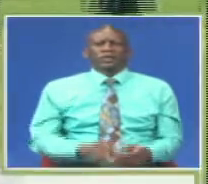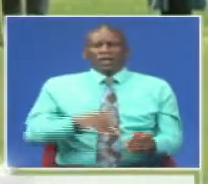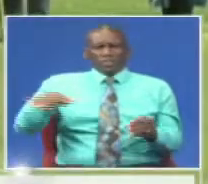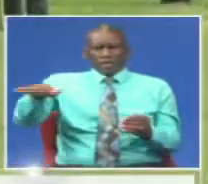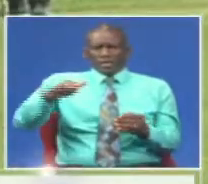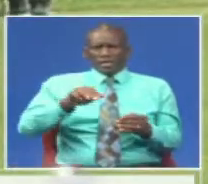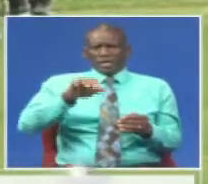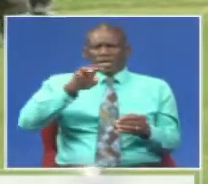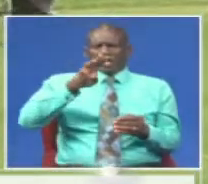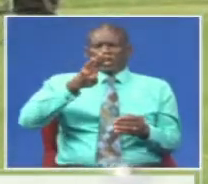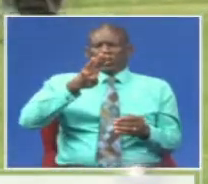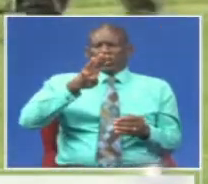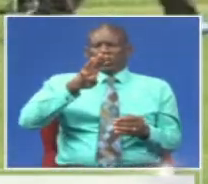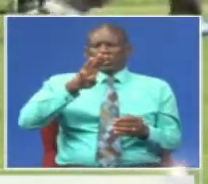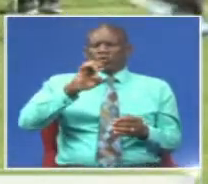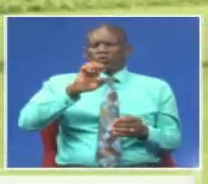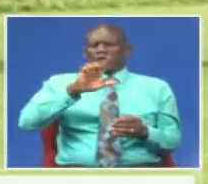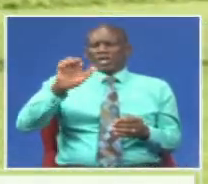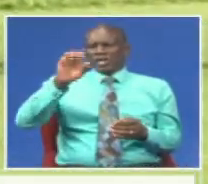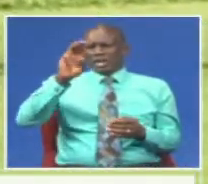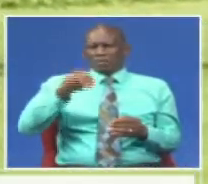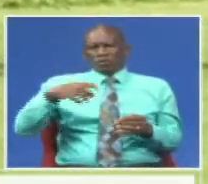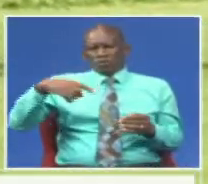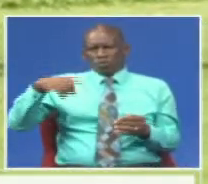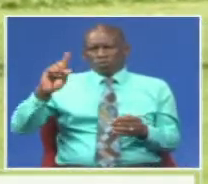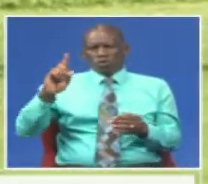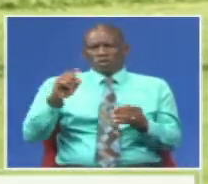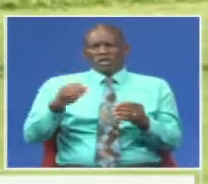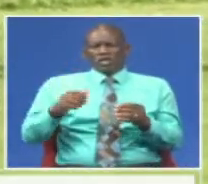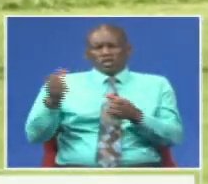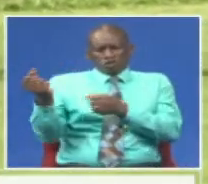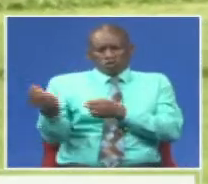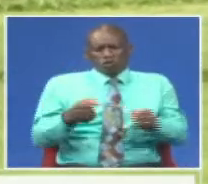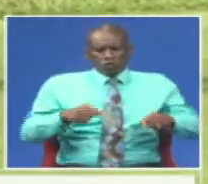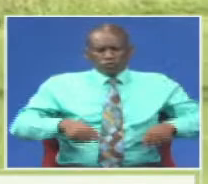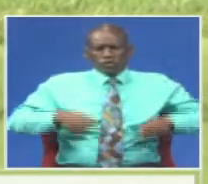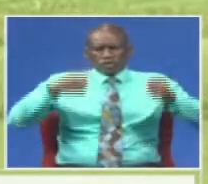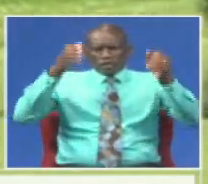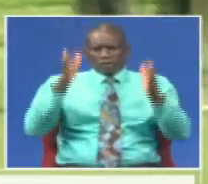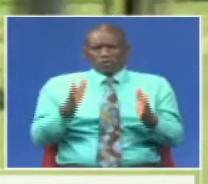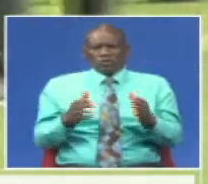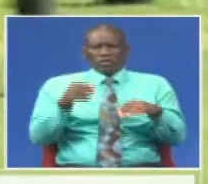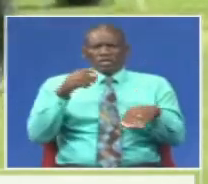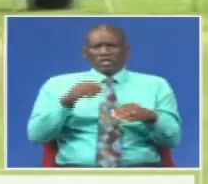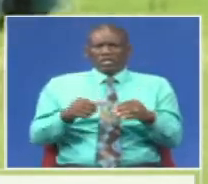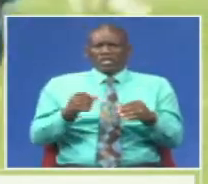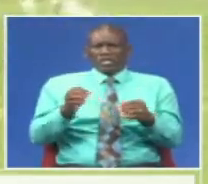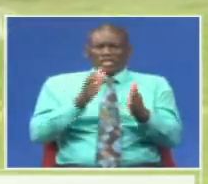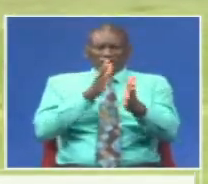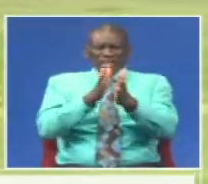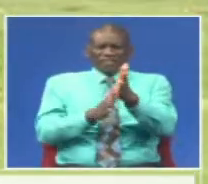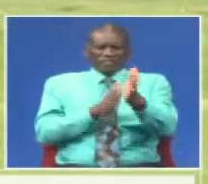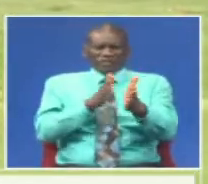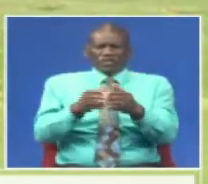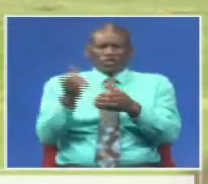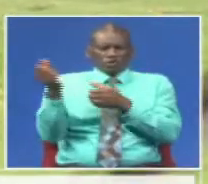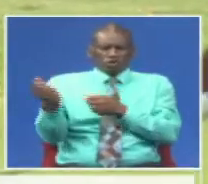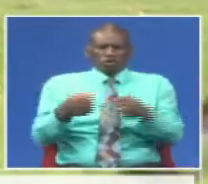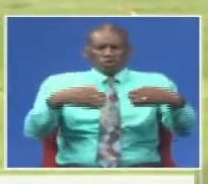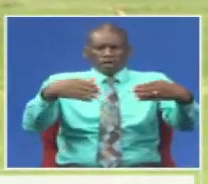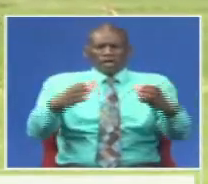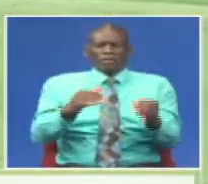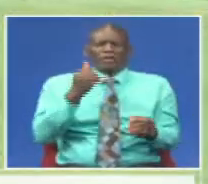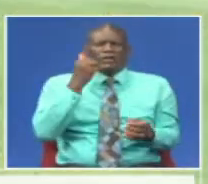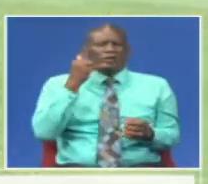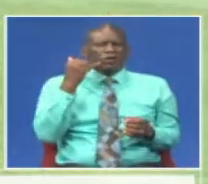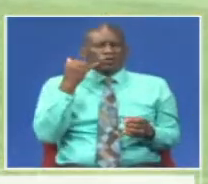Kwingineko, William Kariuki na Faith Kamau ndio washindi wa mchuano wa gofu wa mwenyekiti ulioandaliwa katika uwanja wa Naivasha Golf Club, kaunti